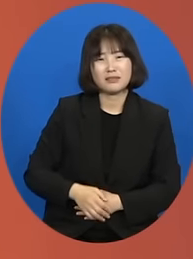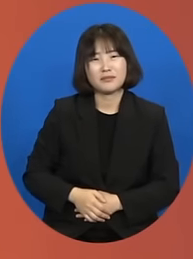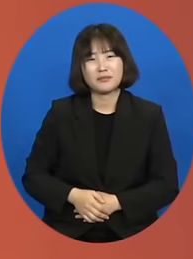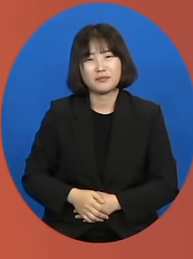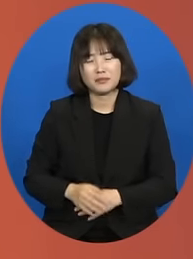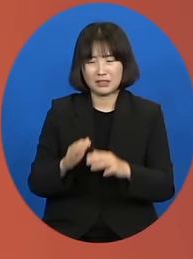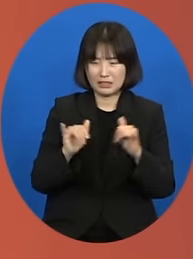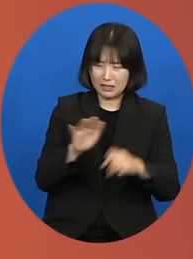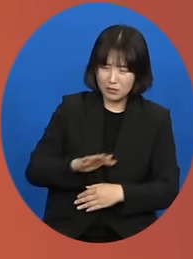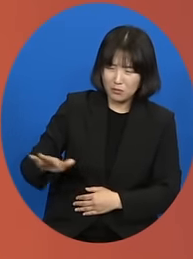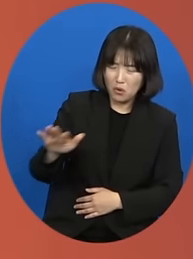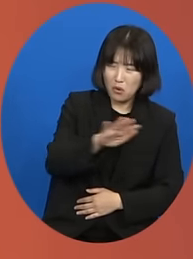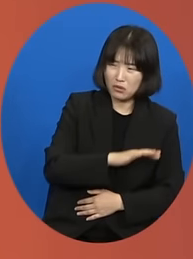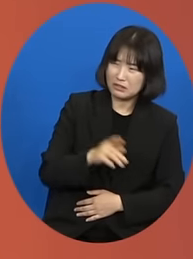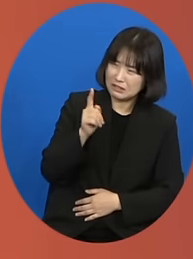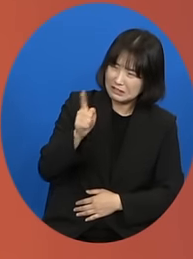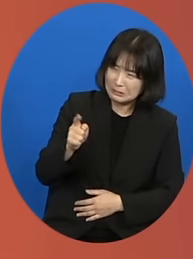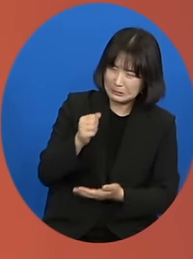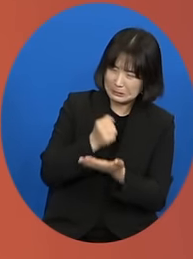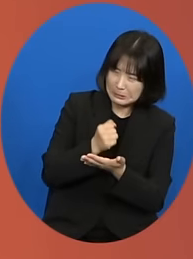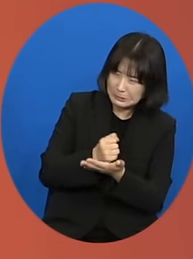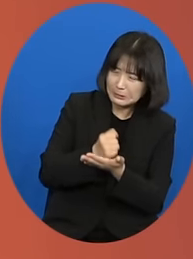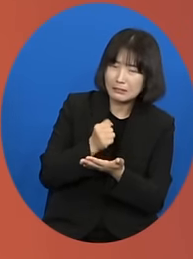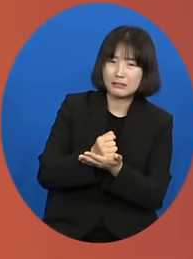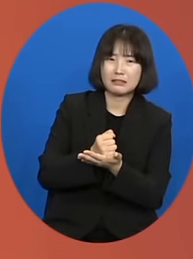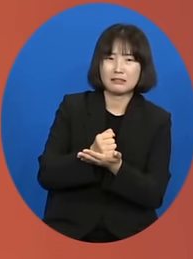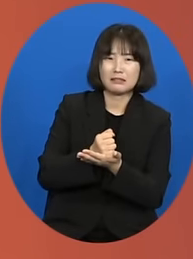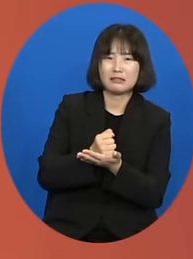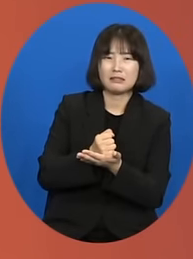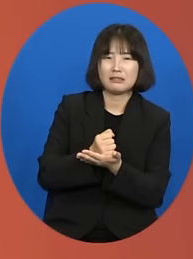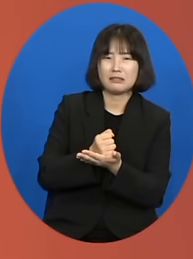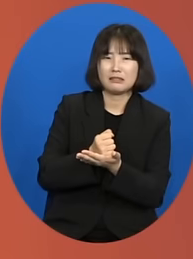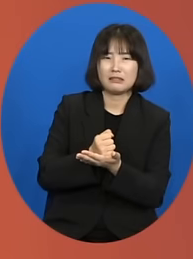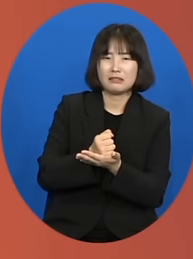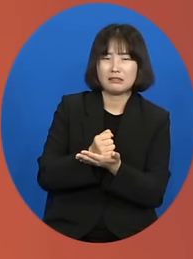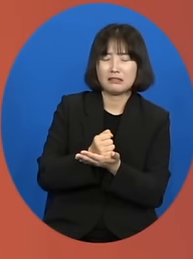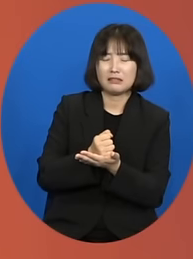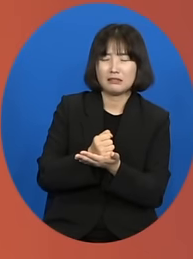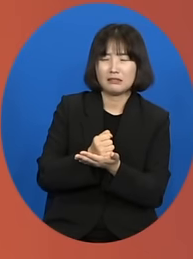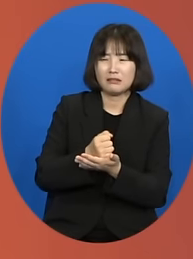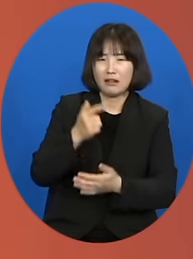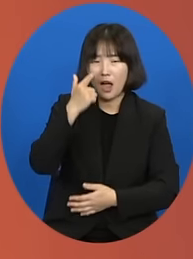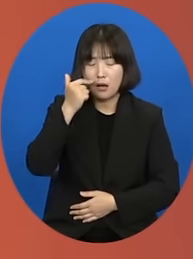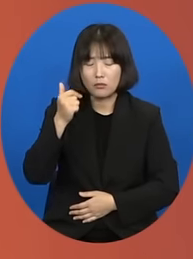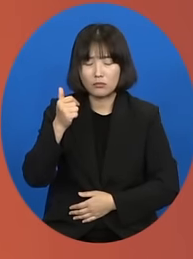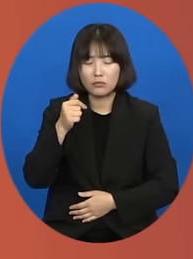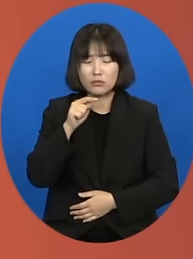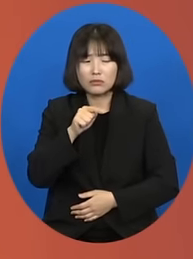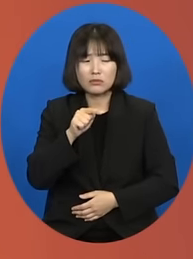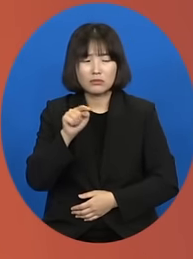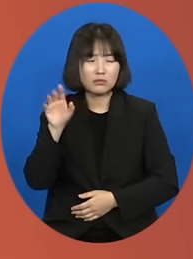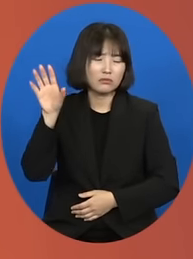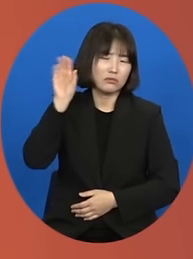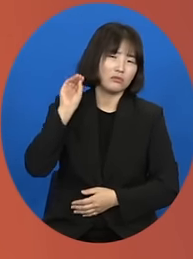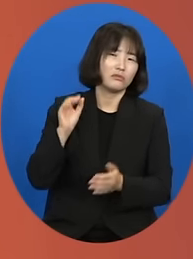손가락질하고 수근수근거리는 소리가 그 아버지의 귀에도 들렸을